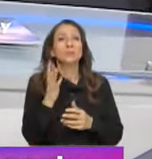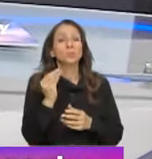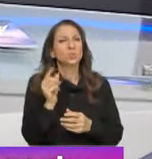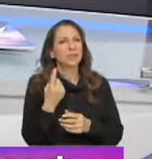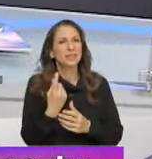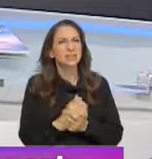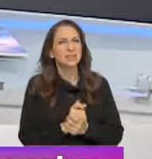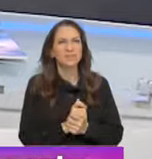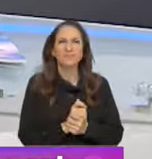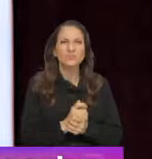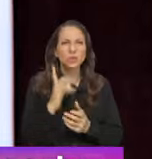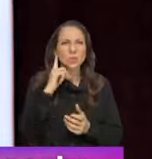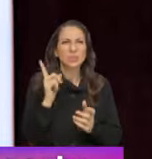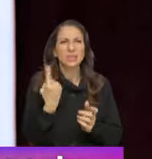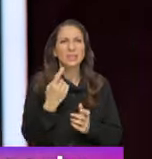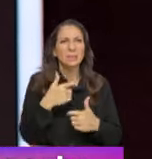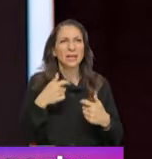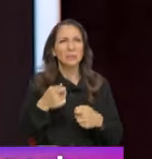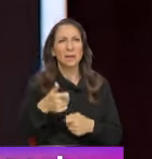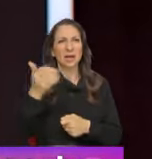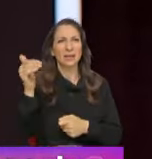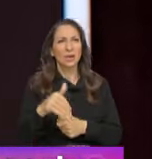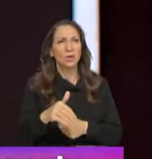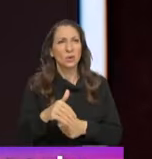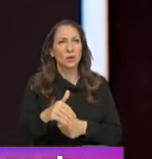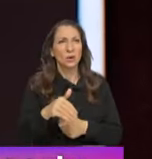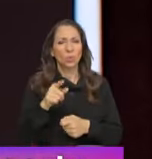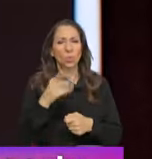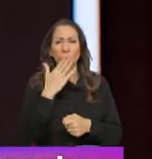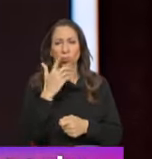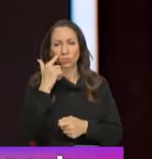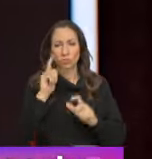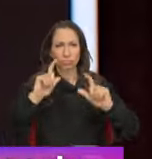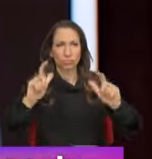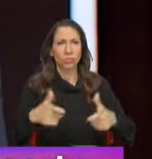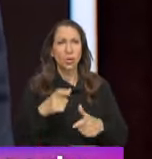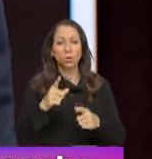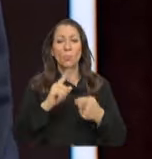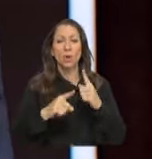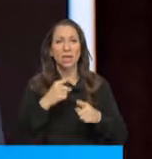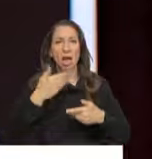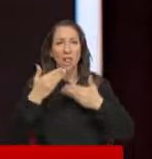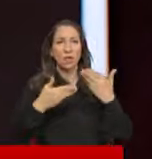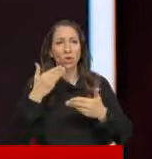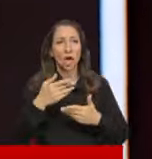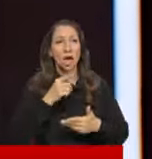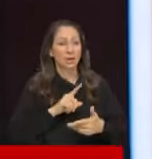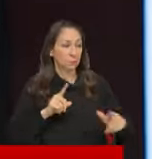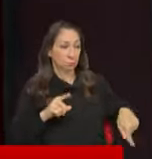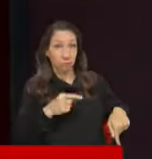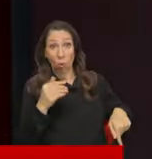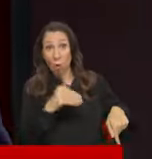enteresan şeyler duyuyoruz ya Yani Milli Eğitim Bakanı geliyor okul müdürüne topluyor orada siyaset yapıyor adayı yanına